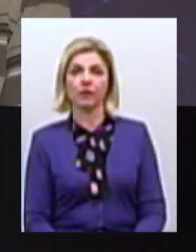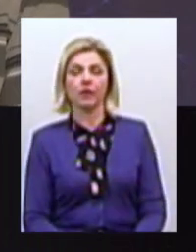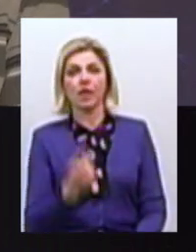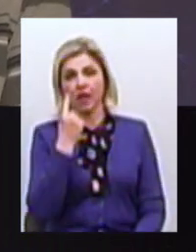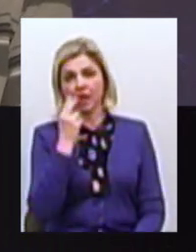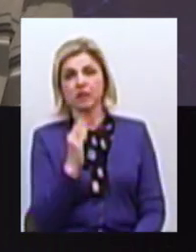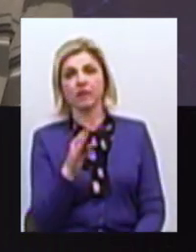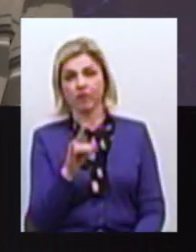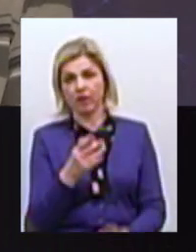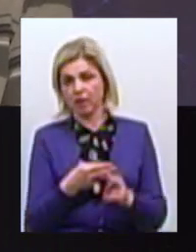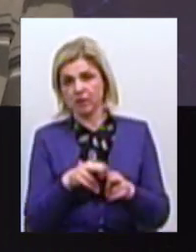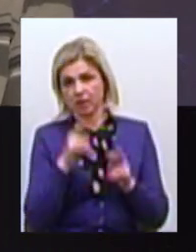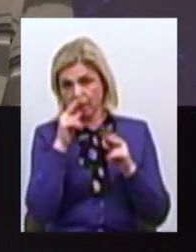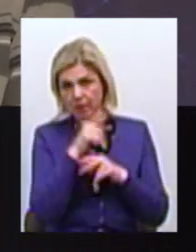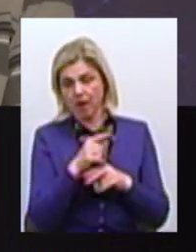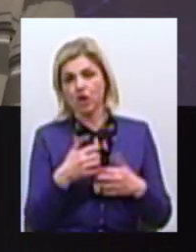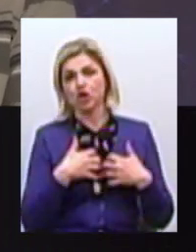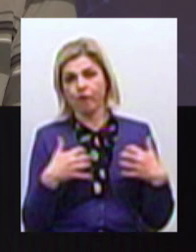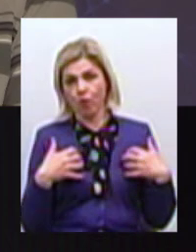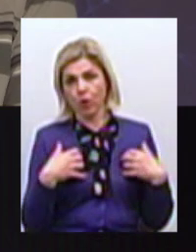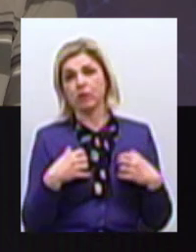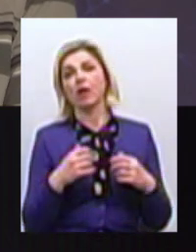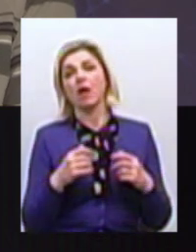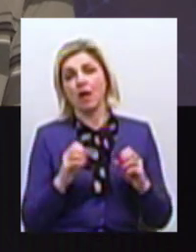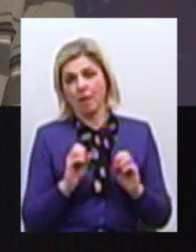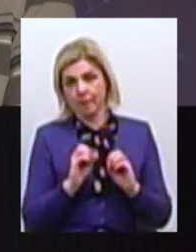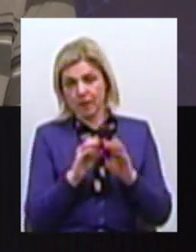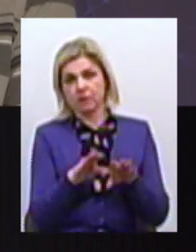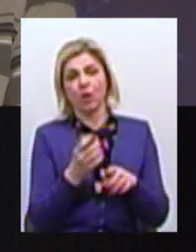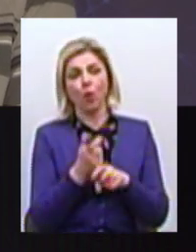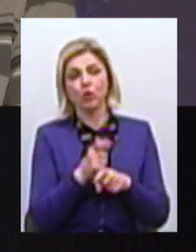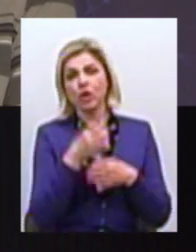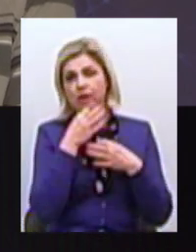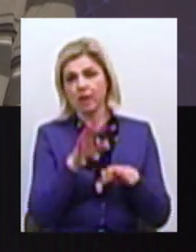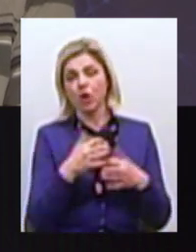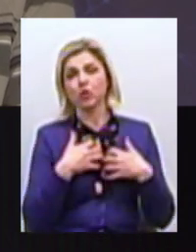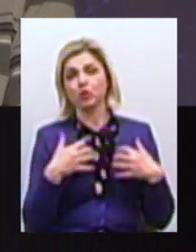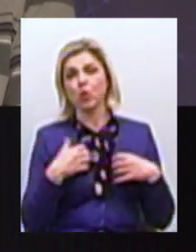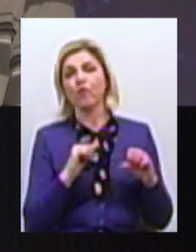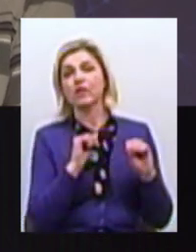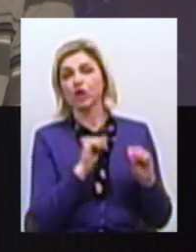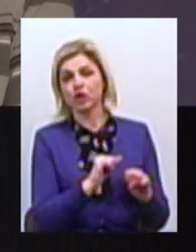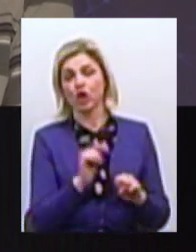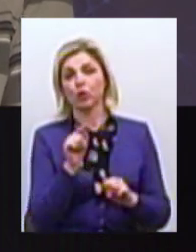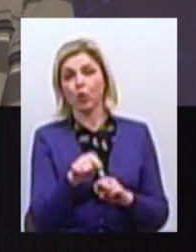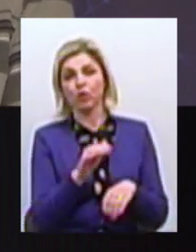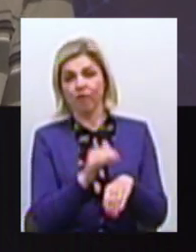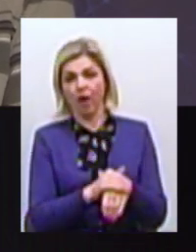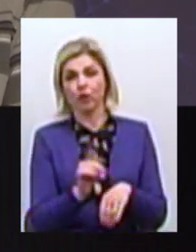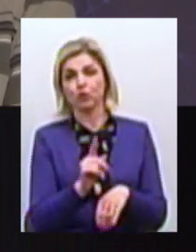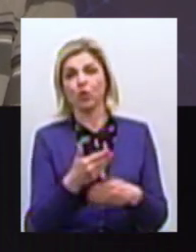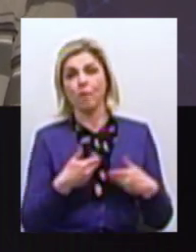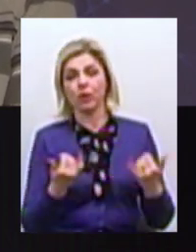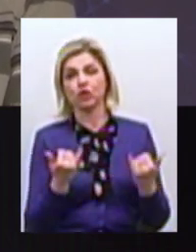совершенно другие на сегодняшний день. Животные пристраиваются. Очень не нравится нашим зооэкстремистам тот факт, что мы сейчас